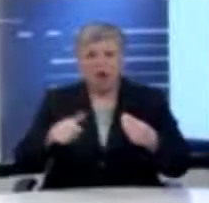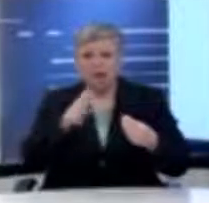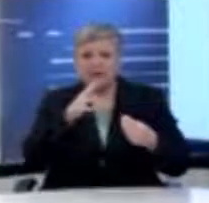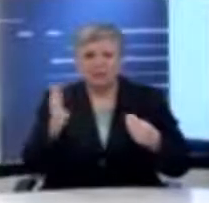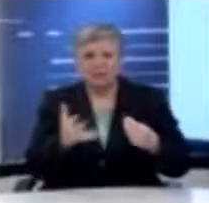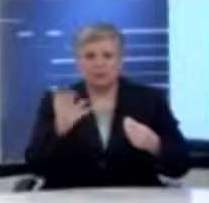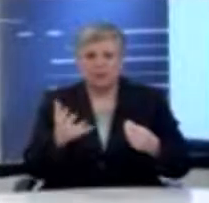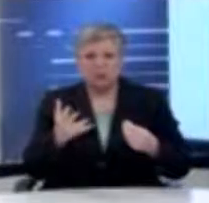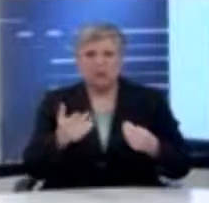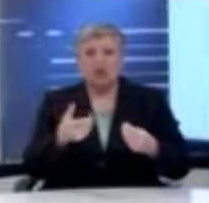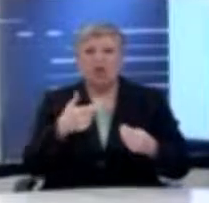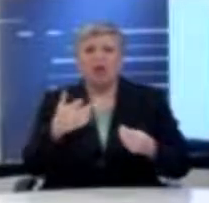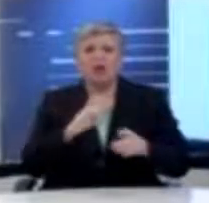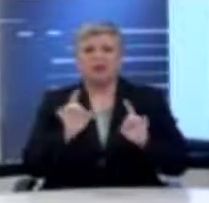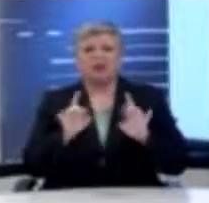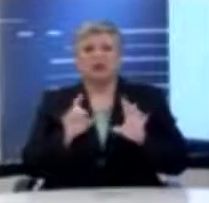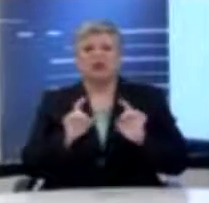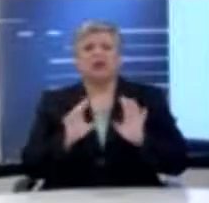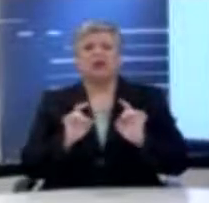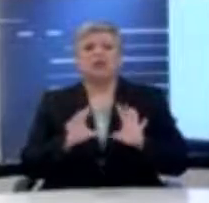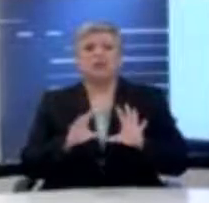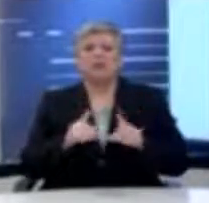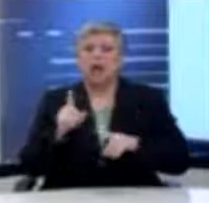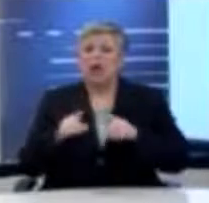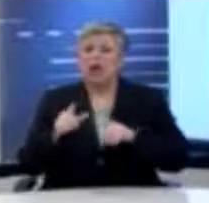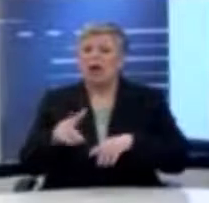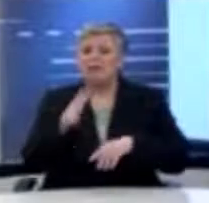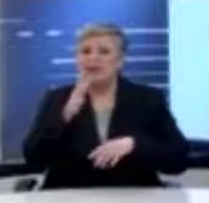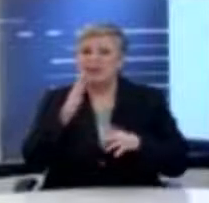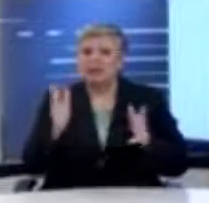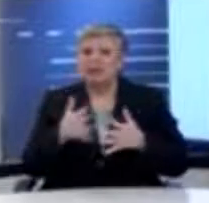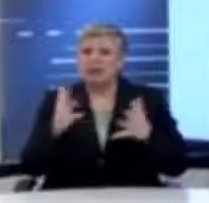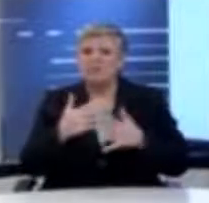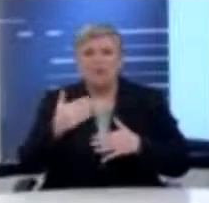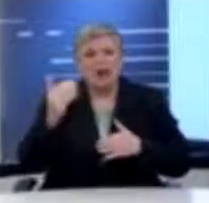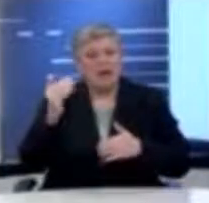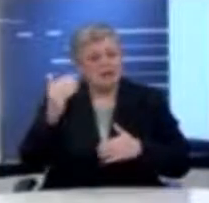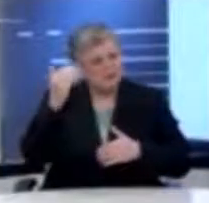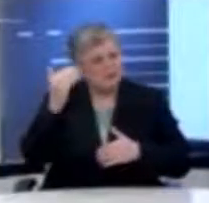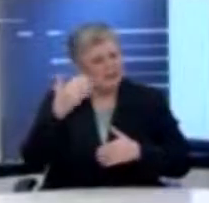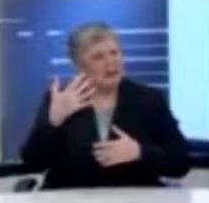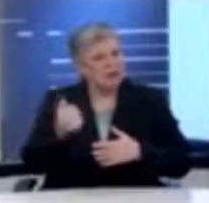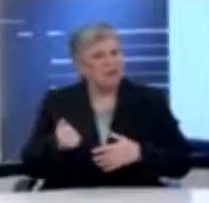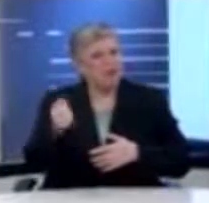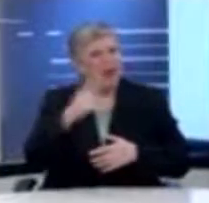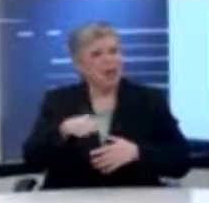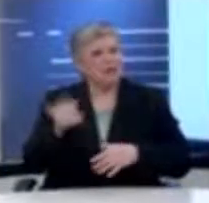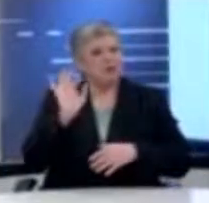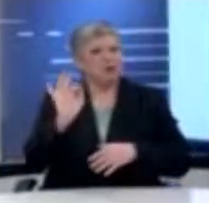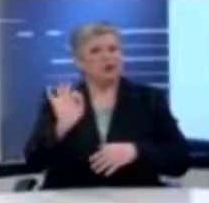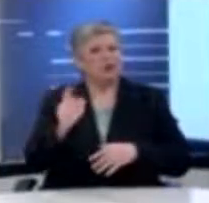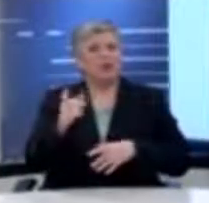που εξυπηρετούν άλλους στόχους και άλλους σκοπούς. Κίνηση τρίτη. Η